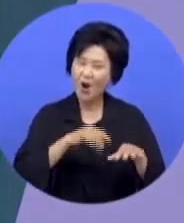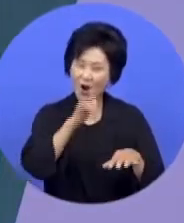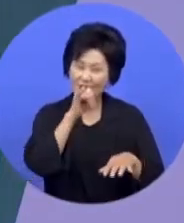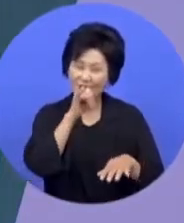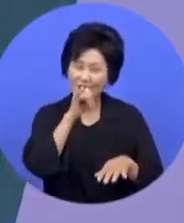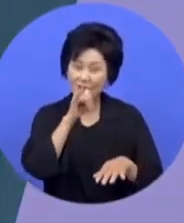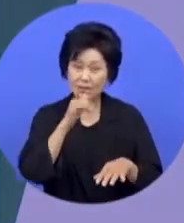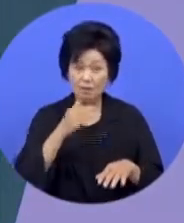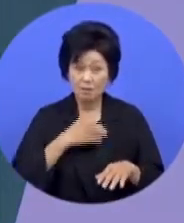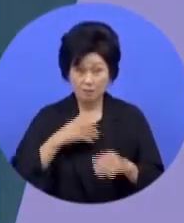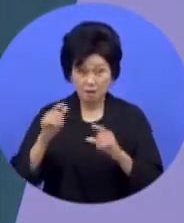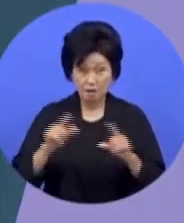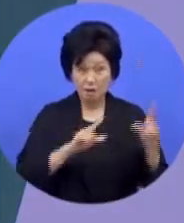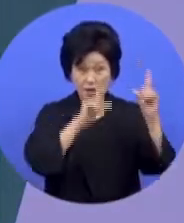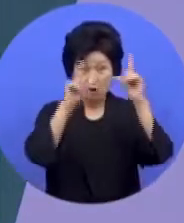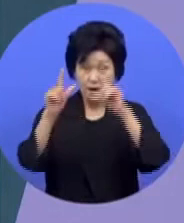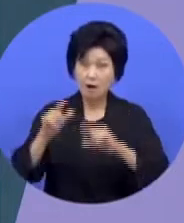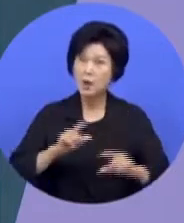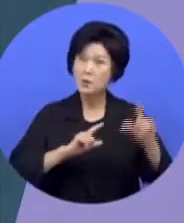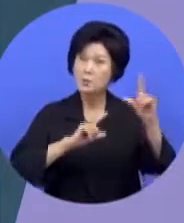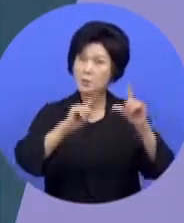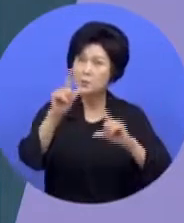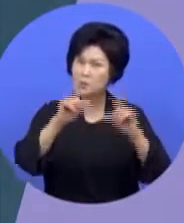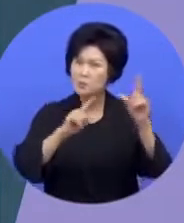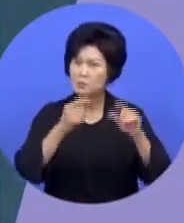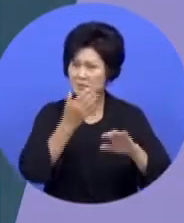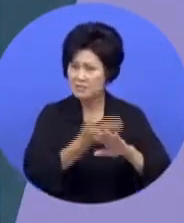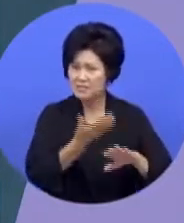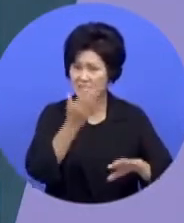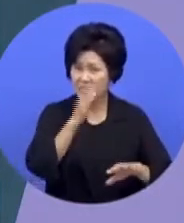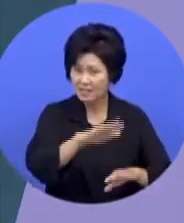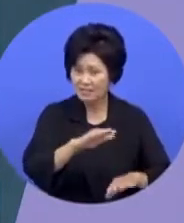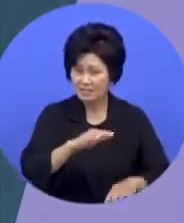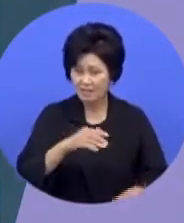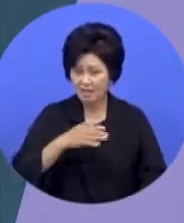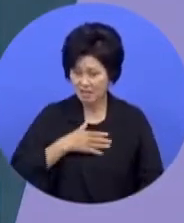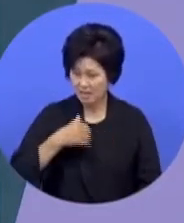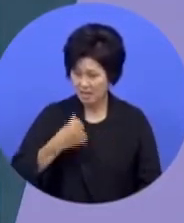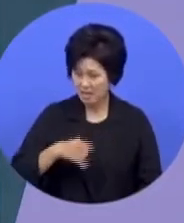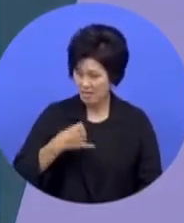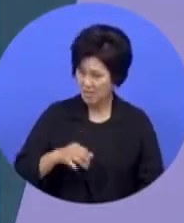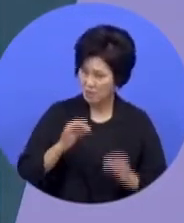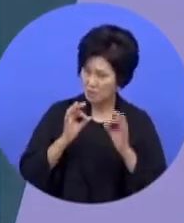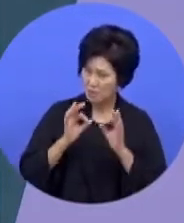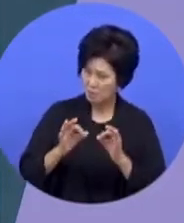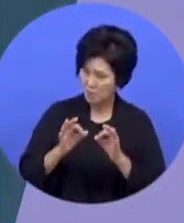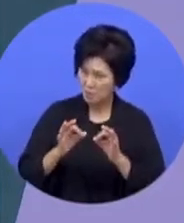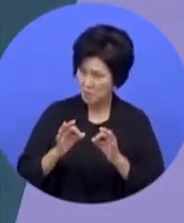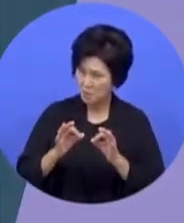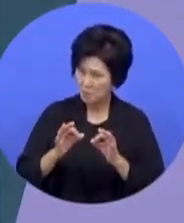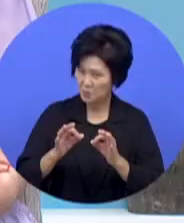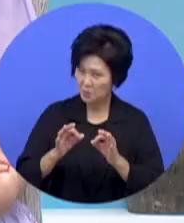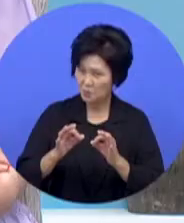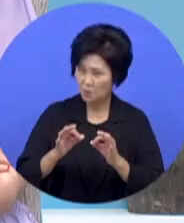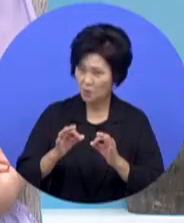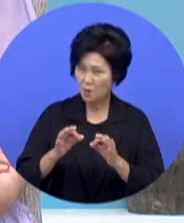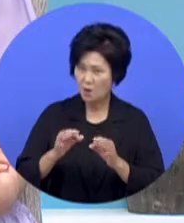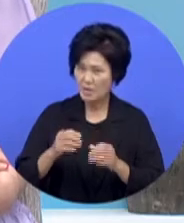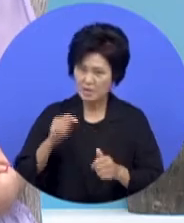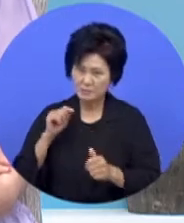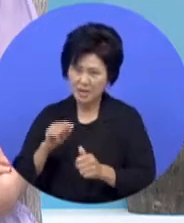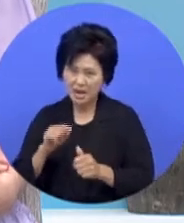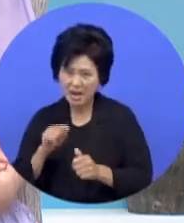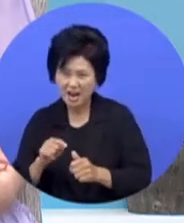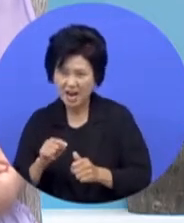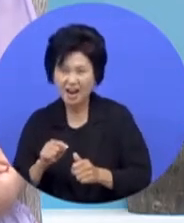않음에도 불구하고 제 아이를 두고는 자꾸만 그런 기준과 내 잣대로 아이를 판단하게 되더라고요. 사실 그게 굉장히